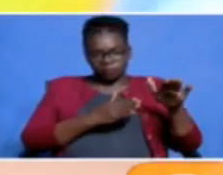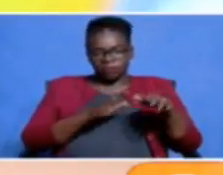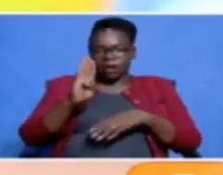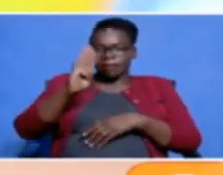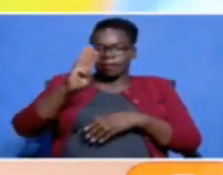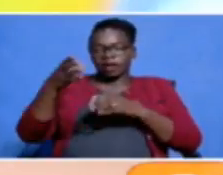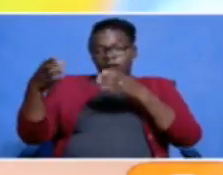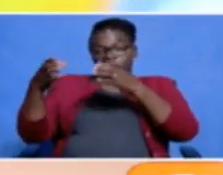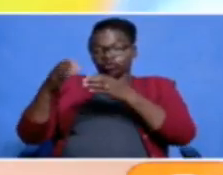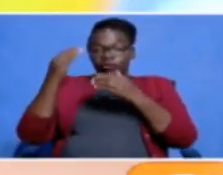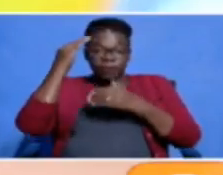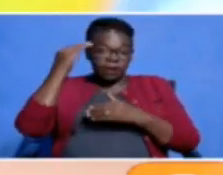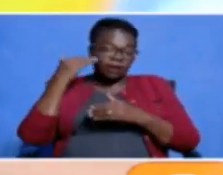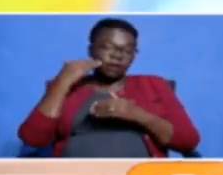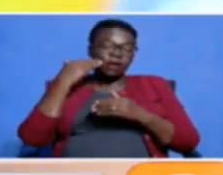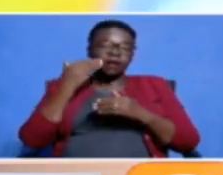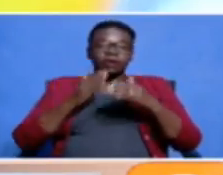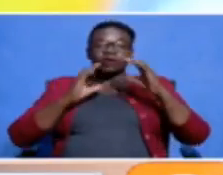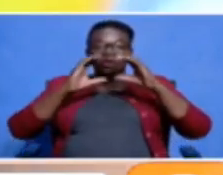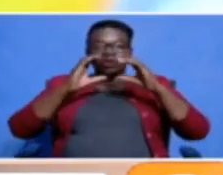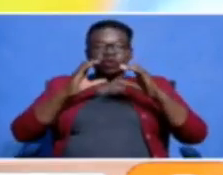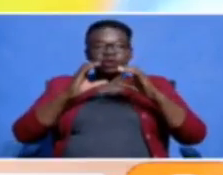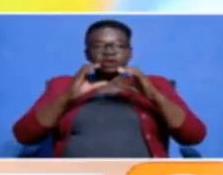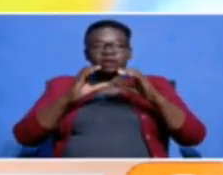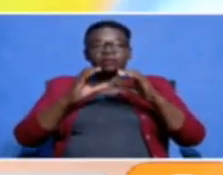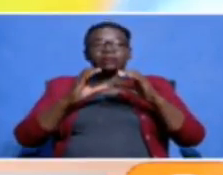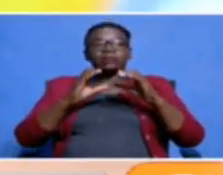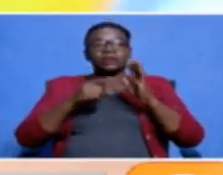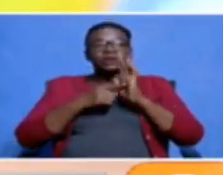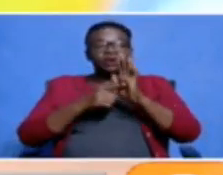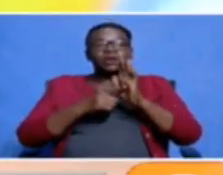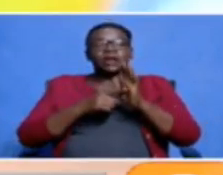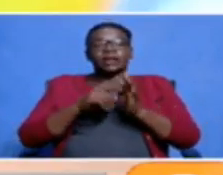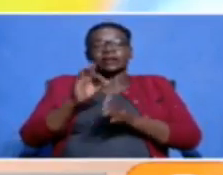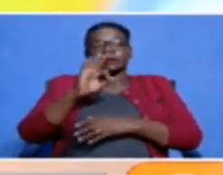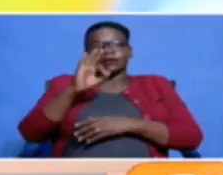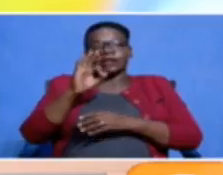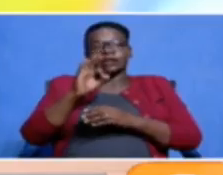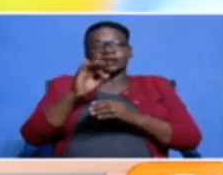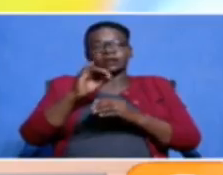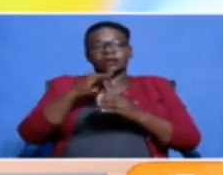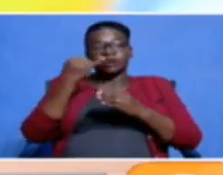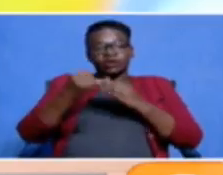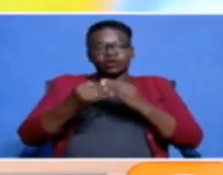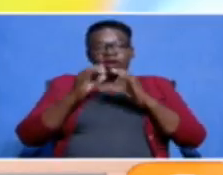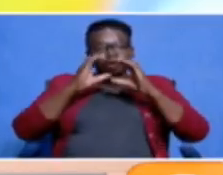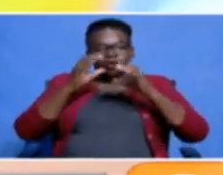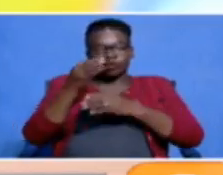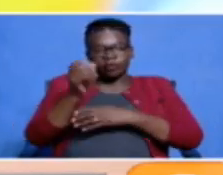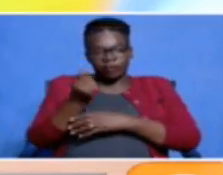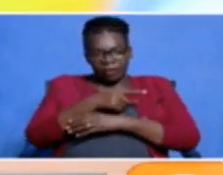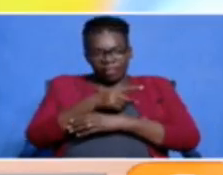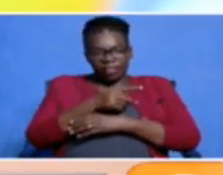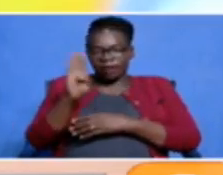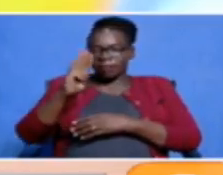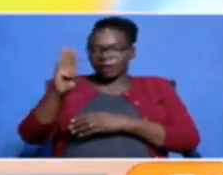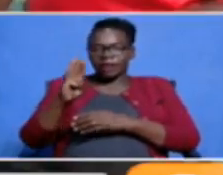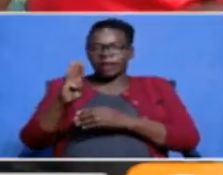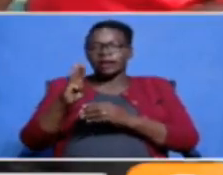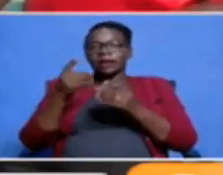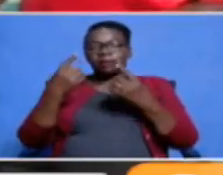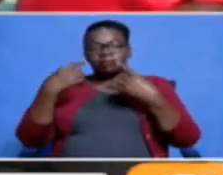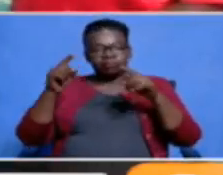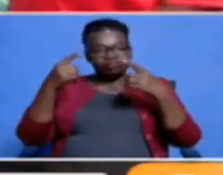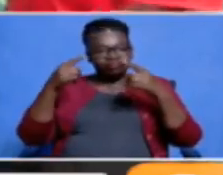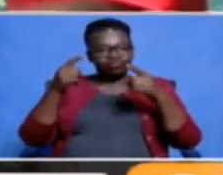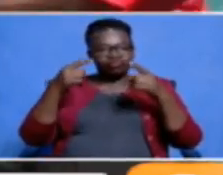RFC head coach Bernard Mwalala was fitted as the Fidelity Insurance S-Jack coach of the month of August. Bandari went unbeaten, collecting